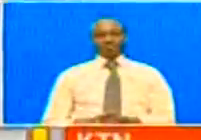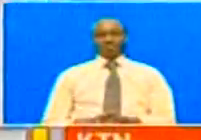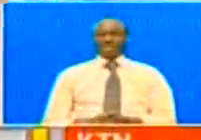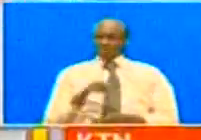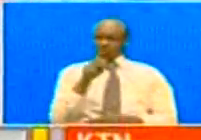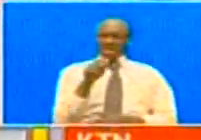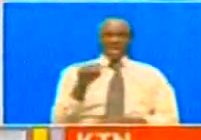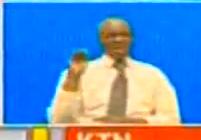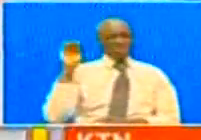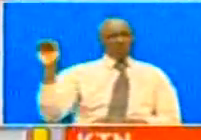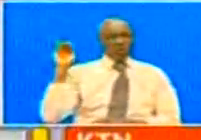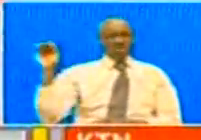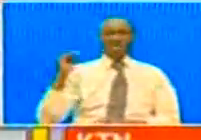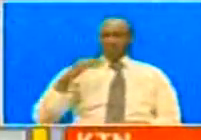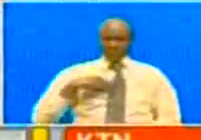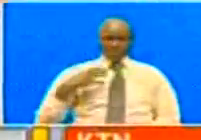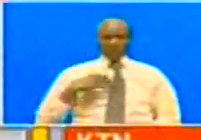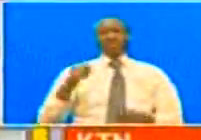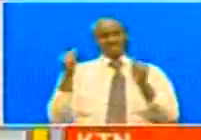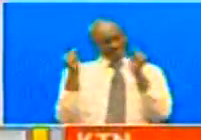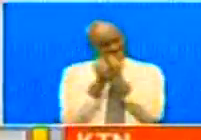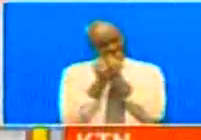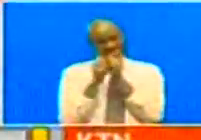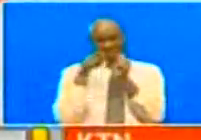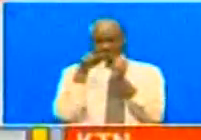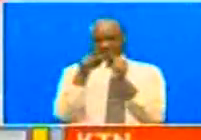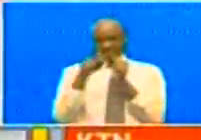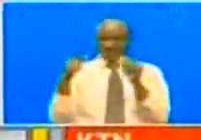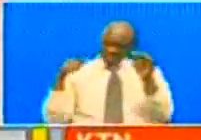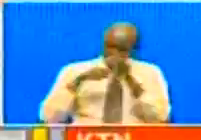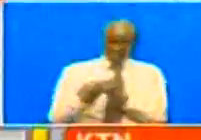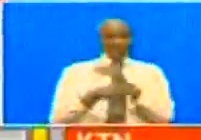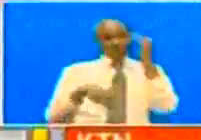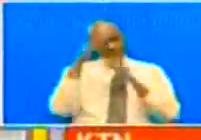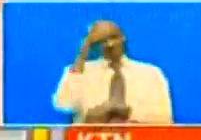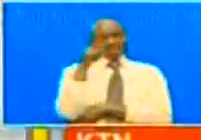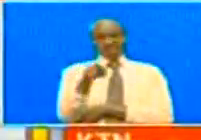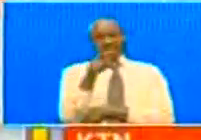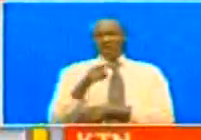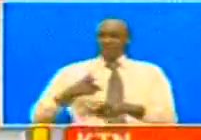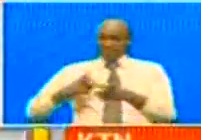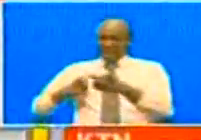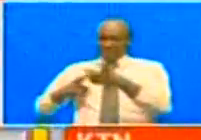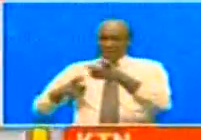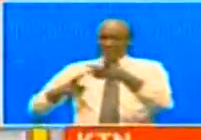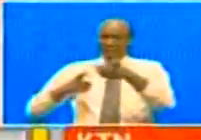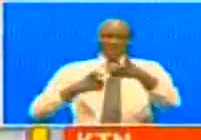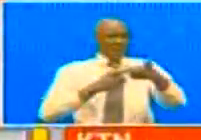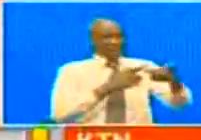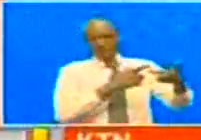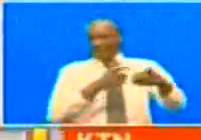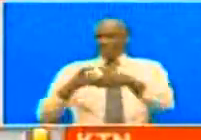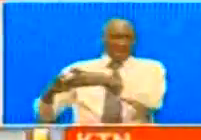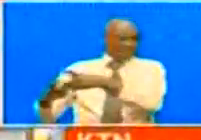Alfajiri ya leo, watu wanaoripotiwa kuwa 10 kwa idadi walivamia chuo kikuu cha Garissa na kufyatulia risasi yeyote